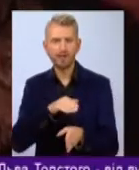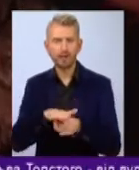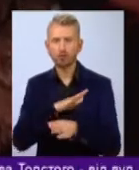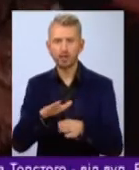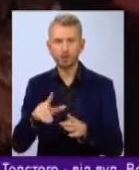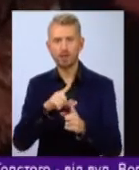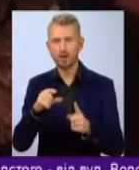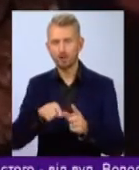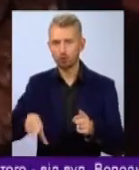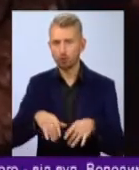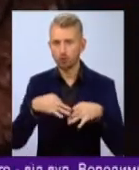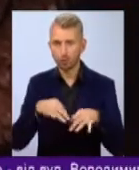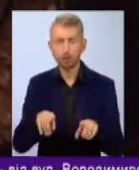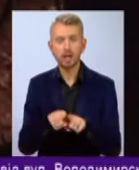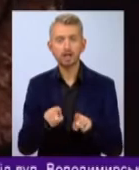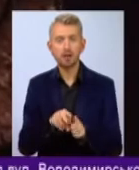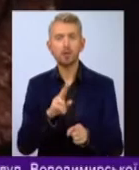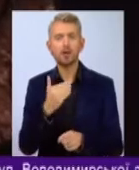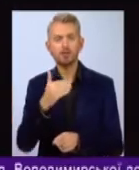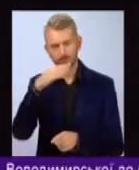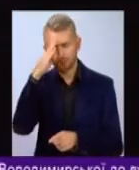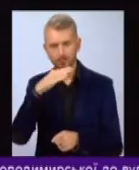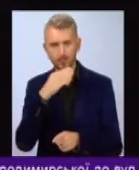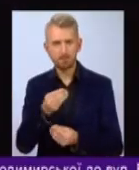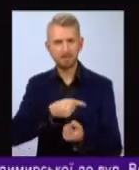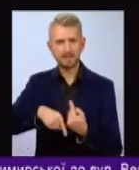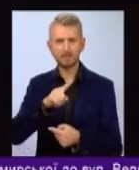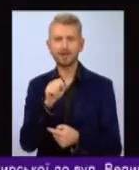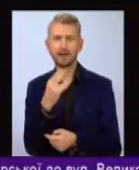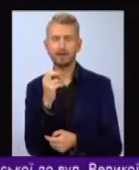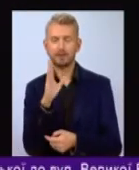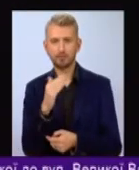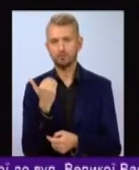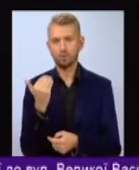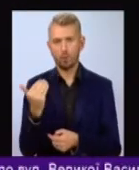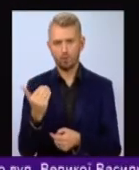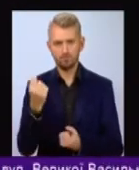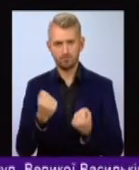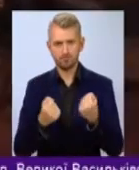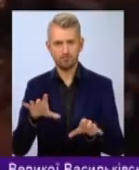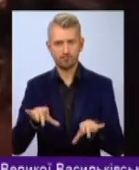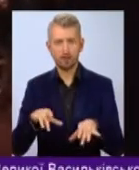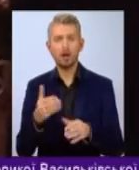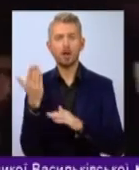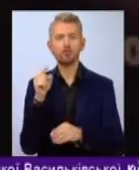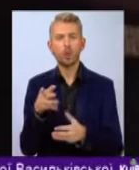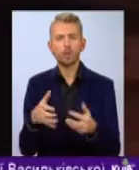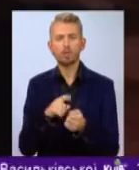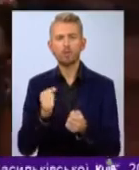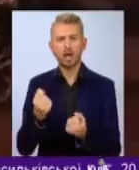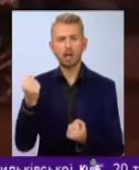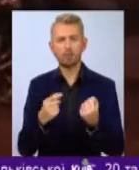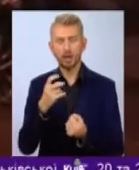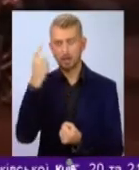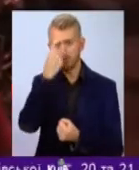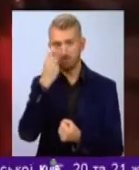правил дорожнього руху. Так само, як і її відчима, бізнесмена Зайцева, якому і належить «Лексус». Його раніше затримували за кермування на підпитку.